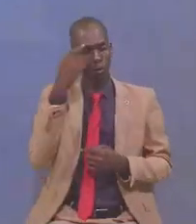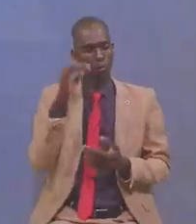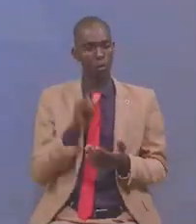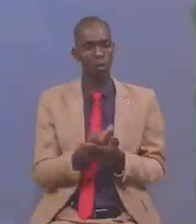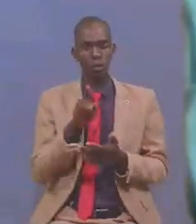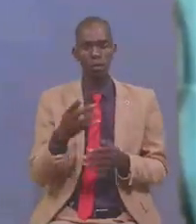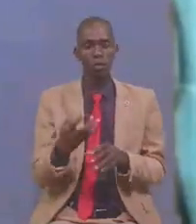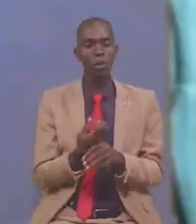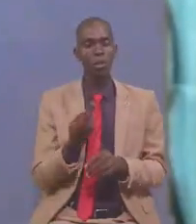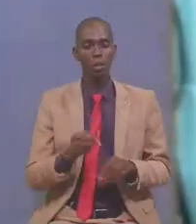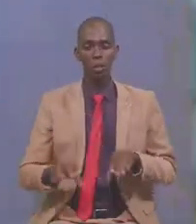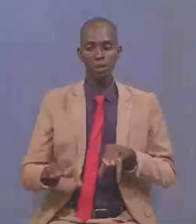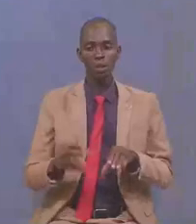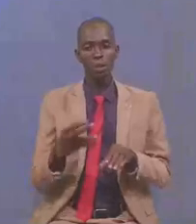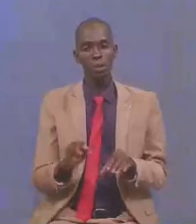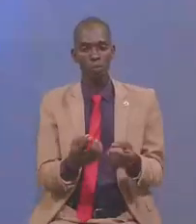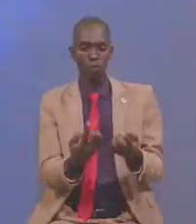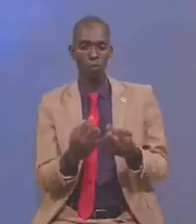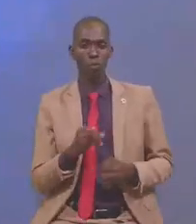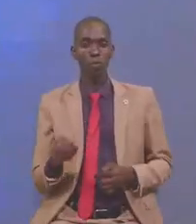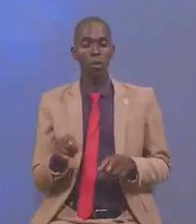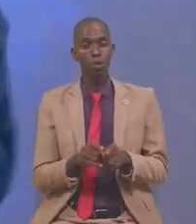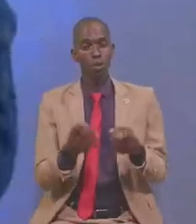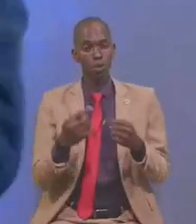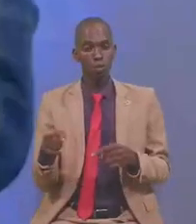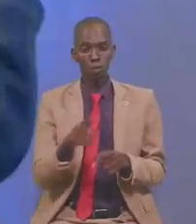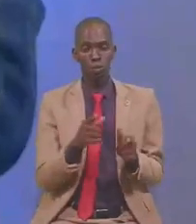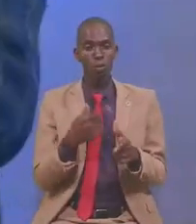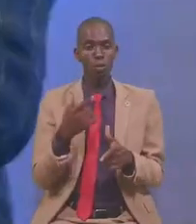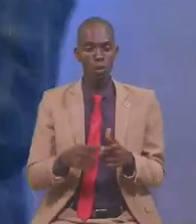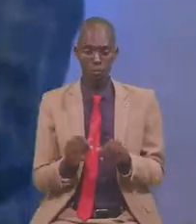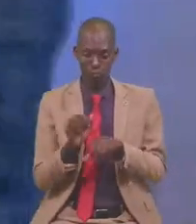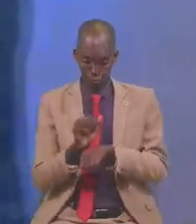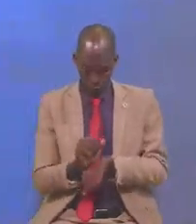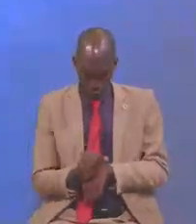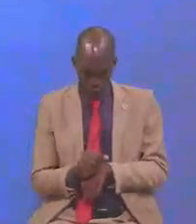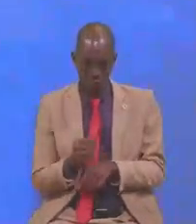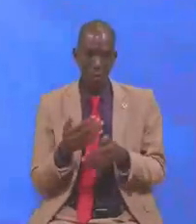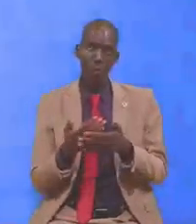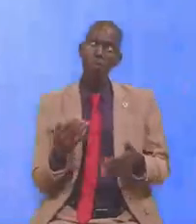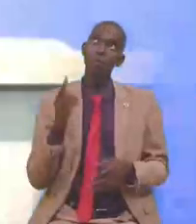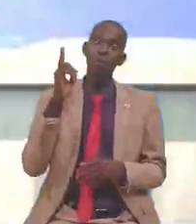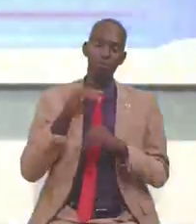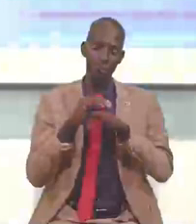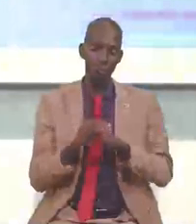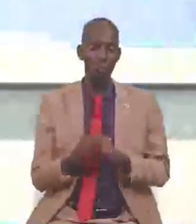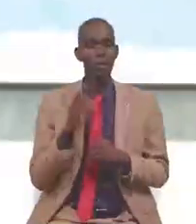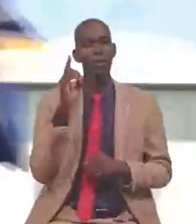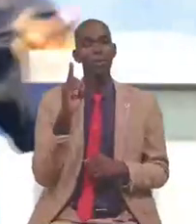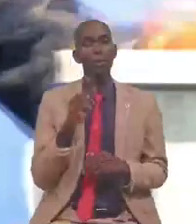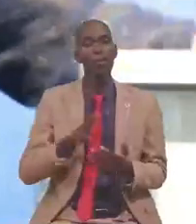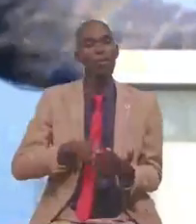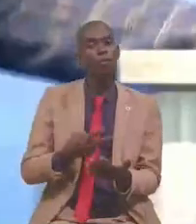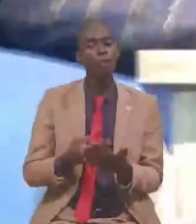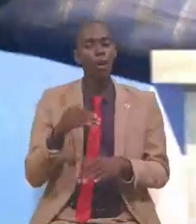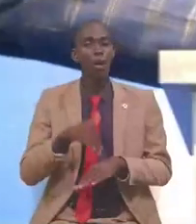Vous êtes arrivé. Comme vous êtes arrivé, vous vous prosternez devant lui. Vous vous mettez à